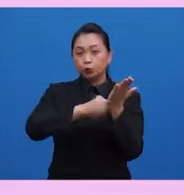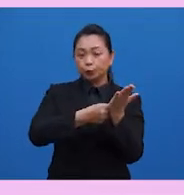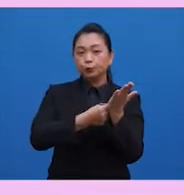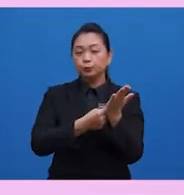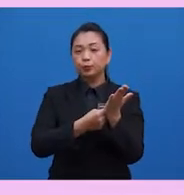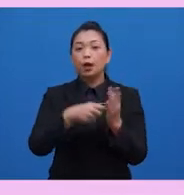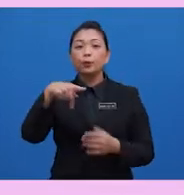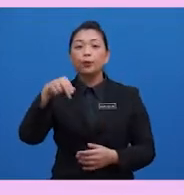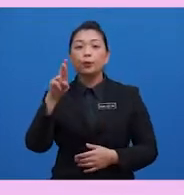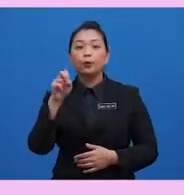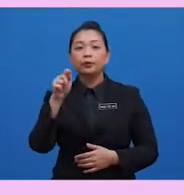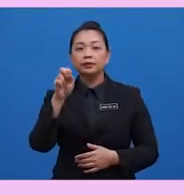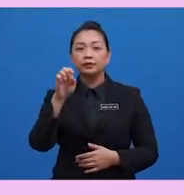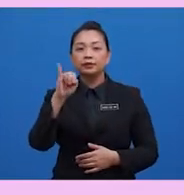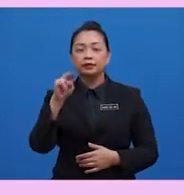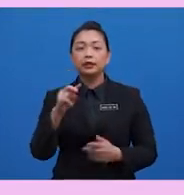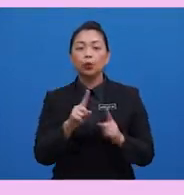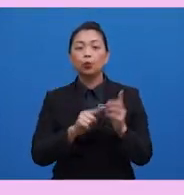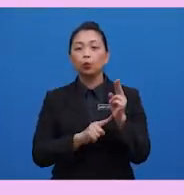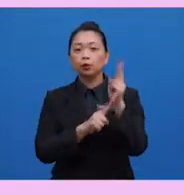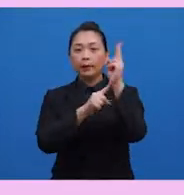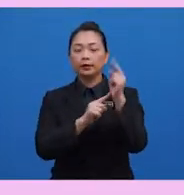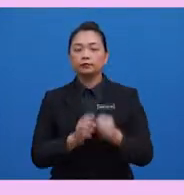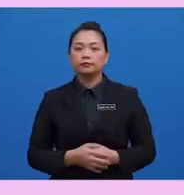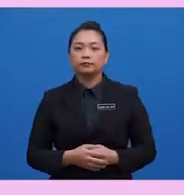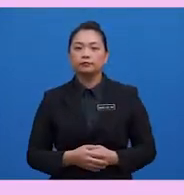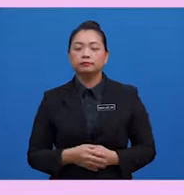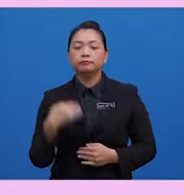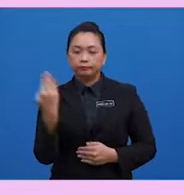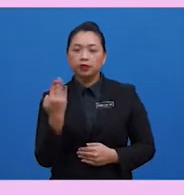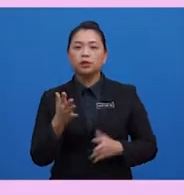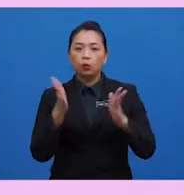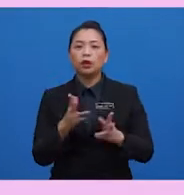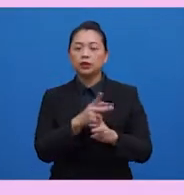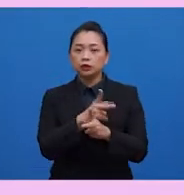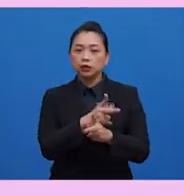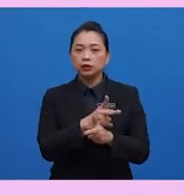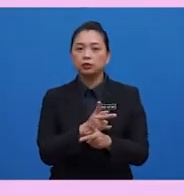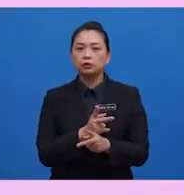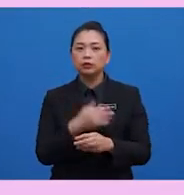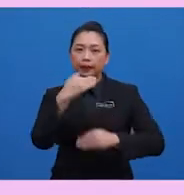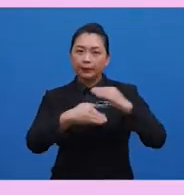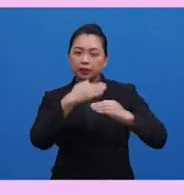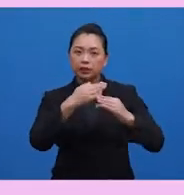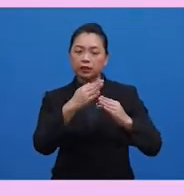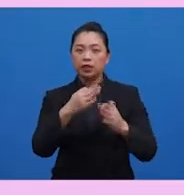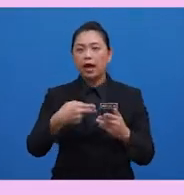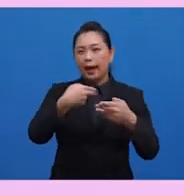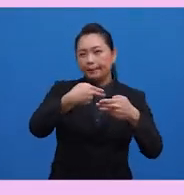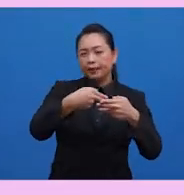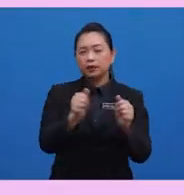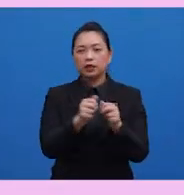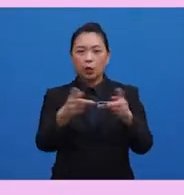yang utama. Kebiasaannya, penternak akan membina kandang ternakan berhampiran dengan kolam,